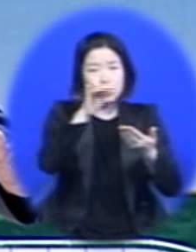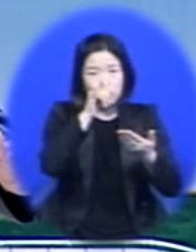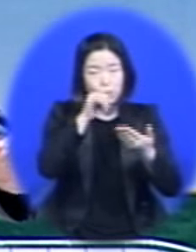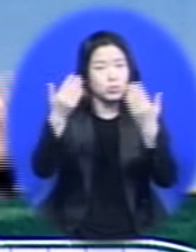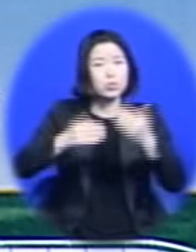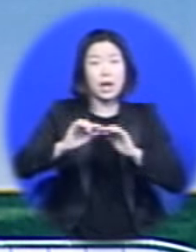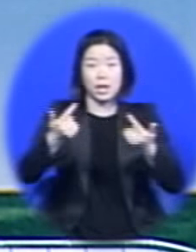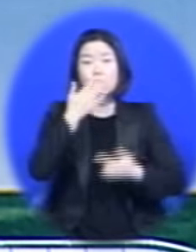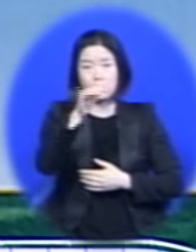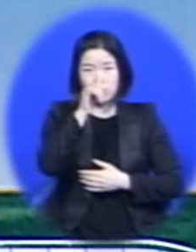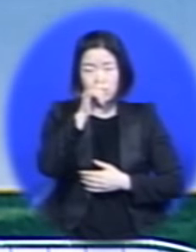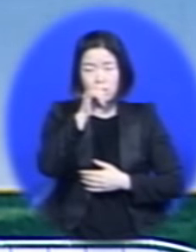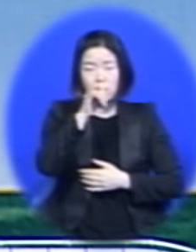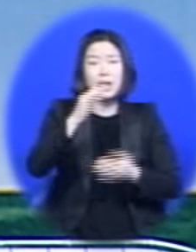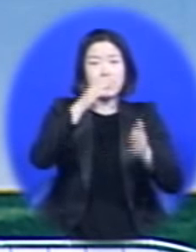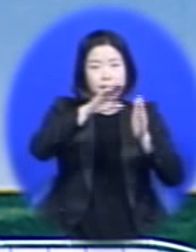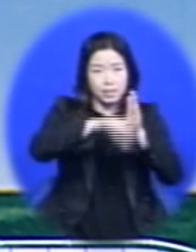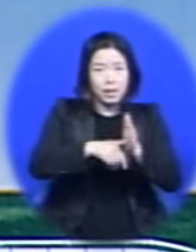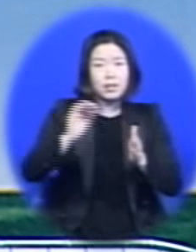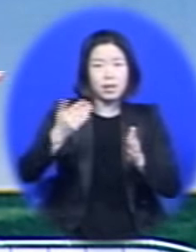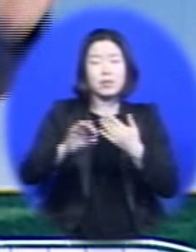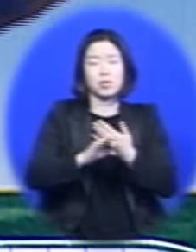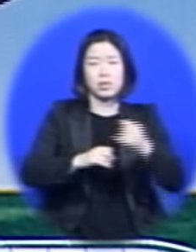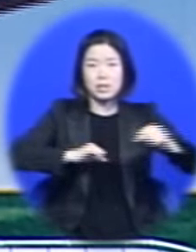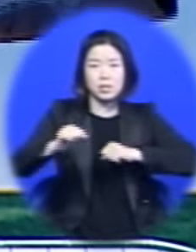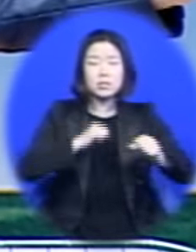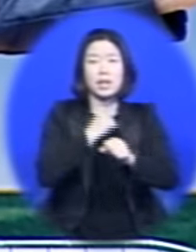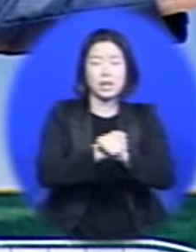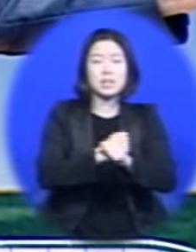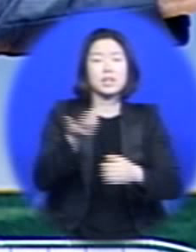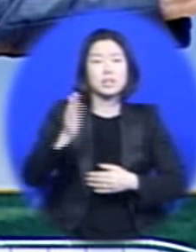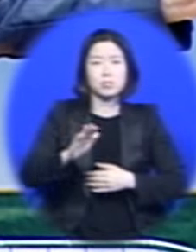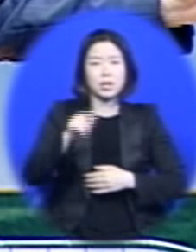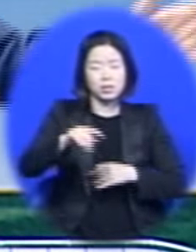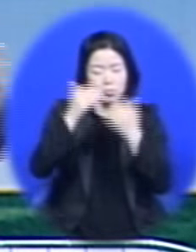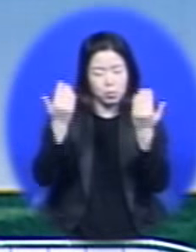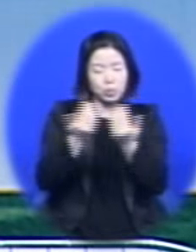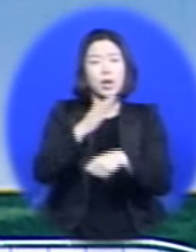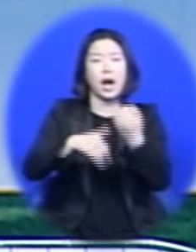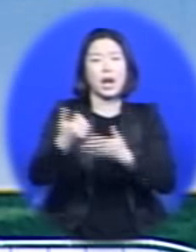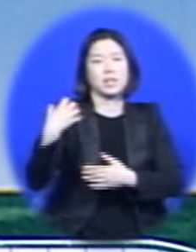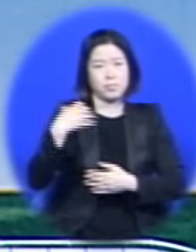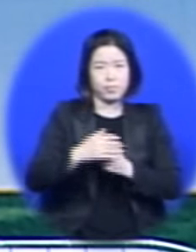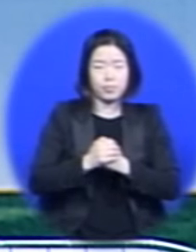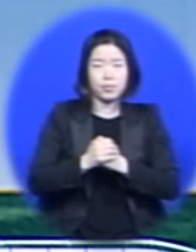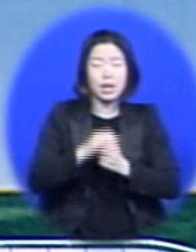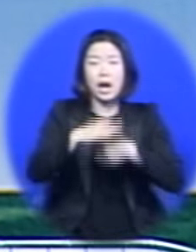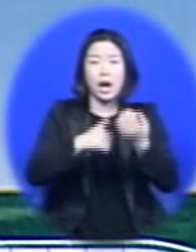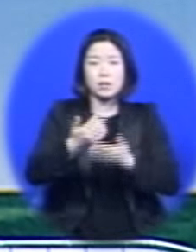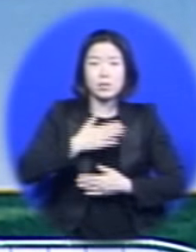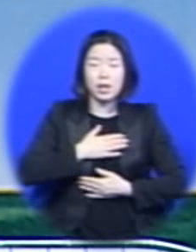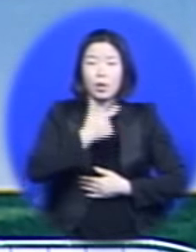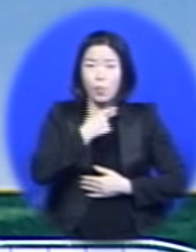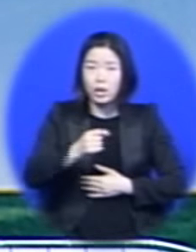겁니다. 때가 되면 하나님이 역사를 하시겠지만 그때는 전적으로 하나님의 소관입니다. 하나님이 나에게 바라시는 것은